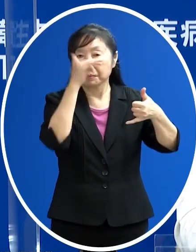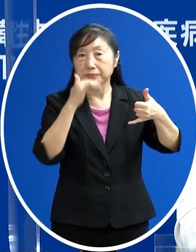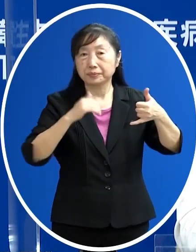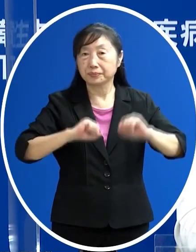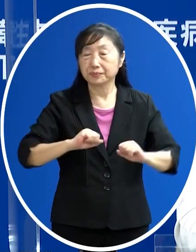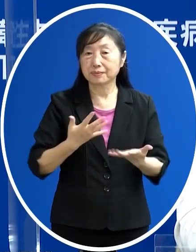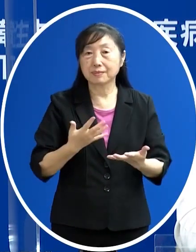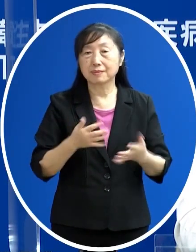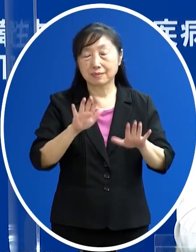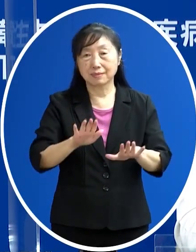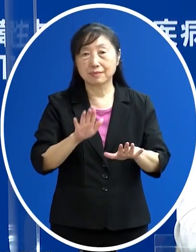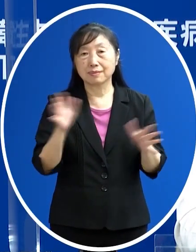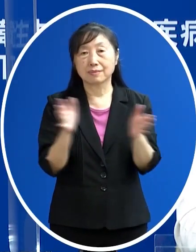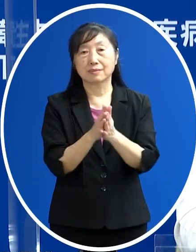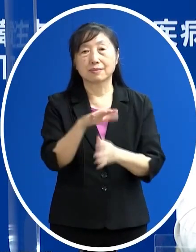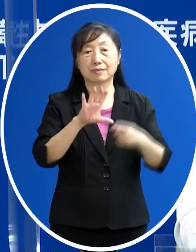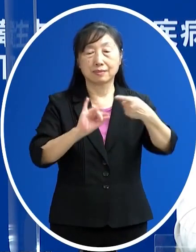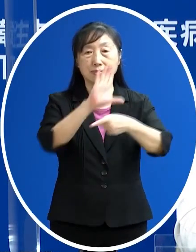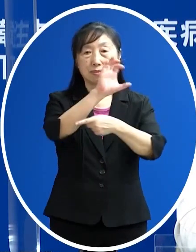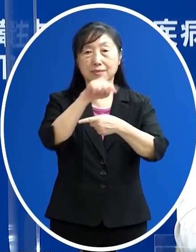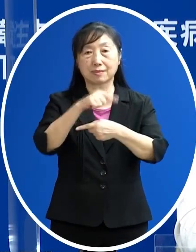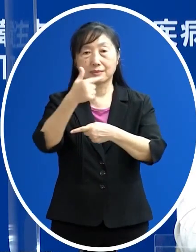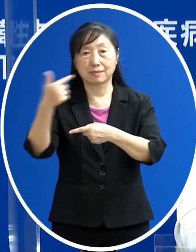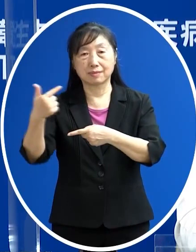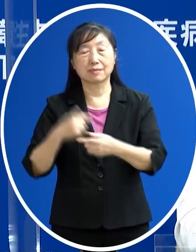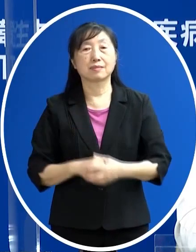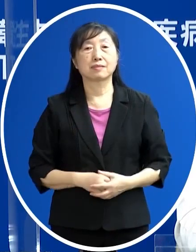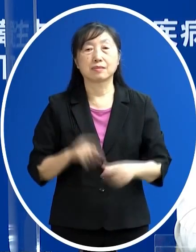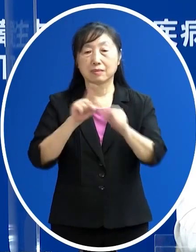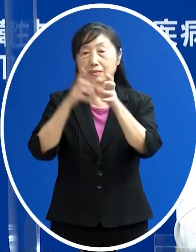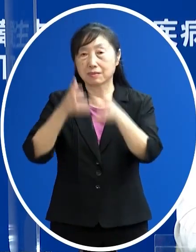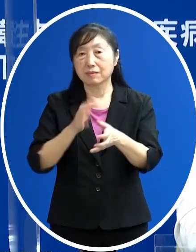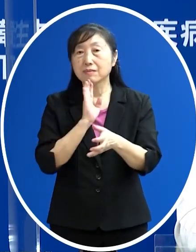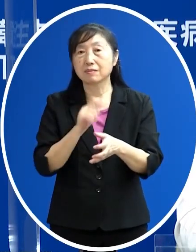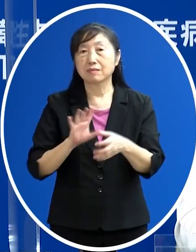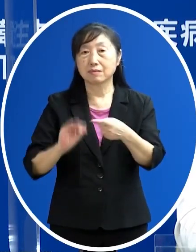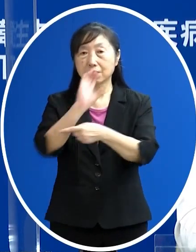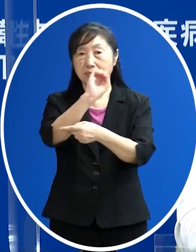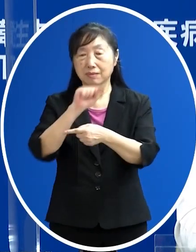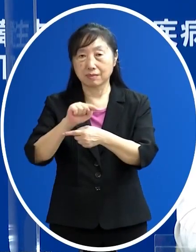的部分啊，目前是99.66%。那另外中重症的是就是